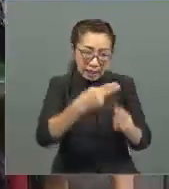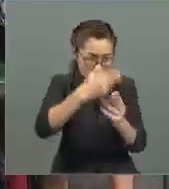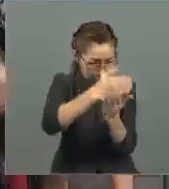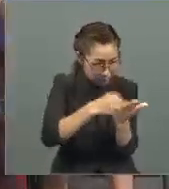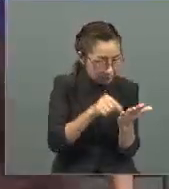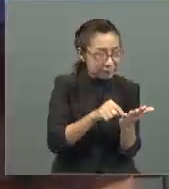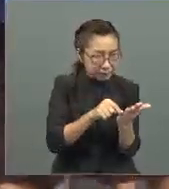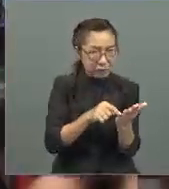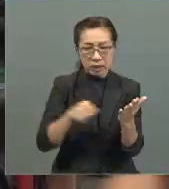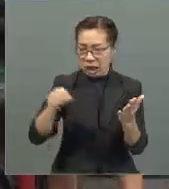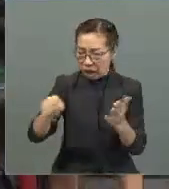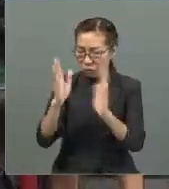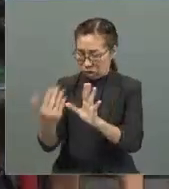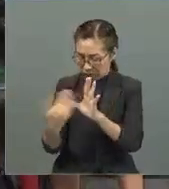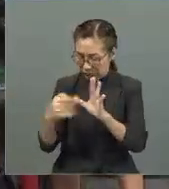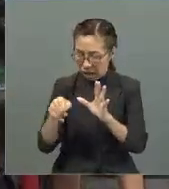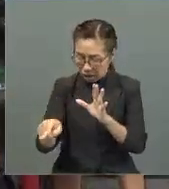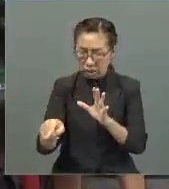และใช้พิจารณาตรวจสอบคัดกรองผู้ได้รับสิทธิ์เยียวยา5